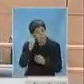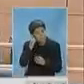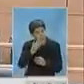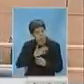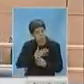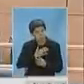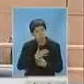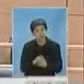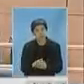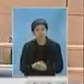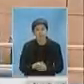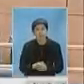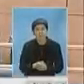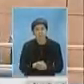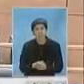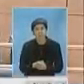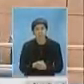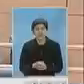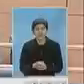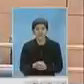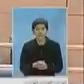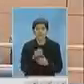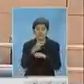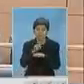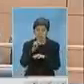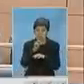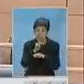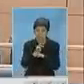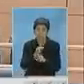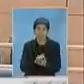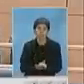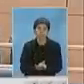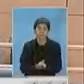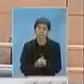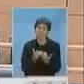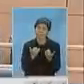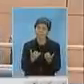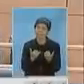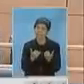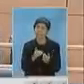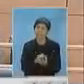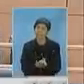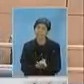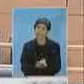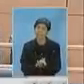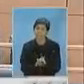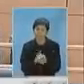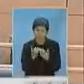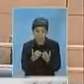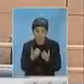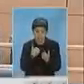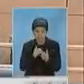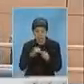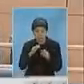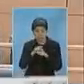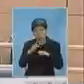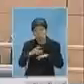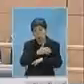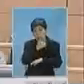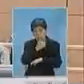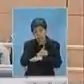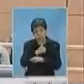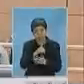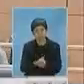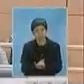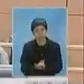สติปัญญาด้วยท่านประธานที่เคารพครับหลังจากนั้นสถานการณ์ทางการ